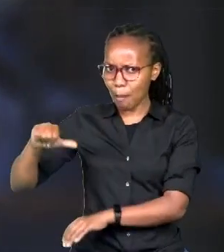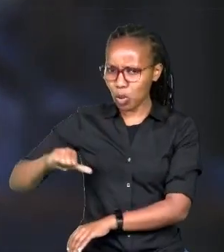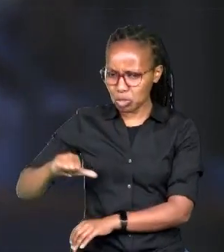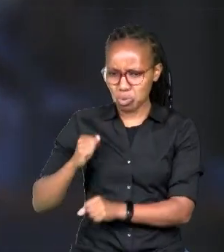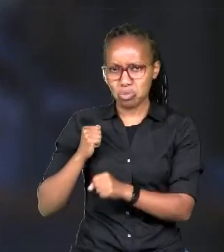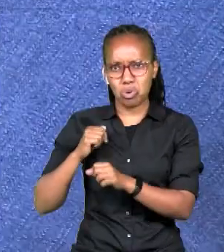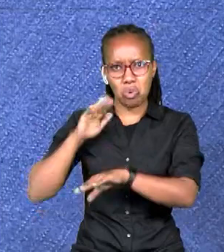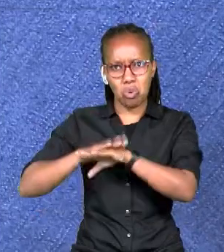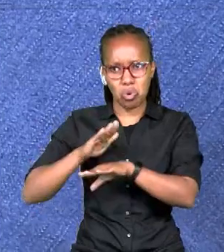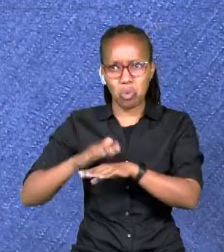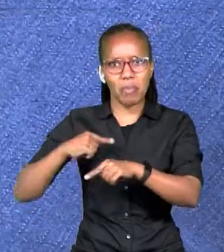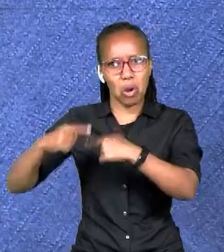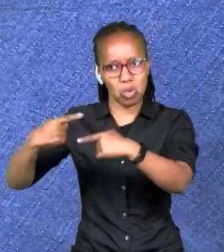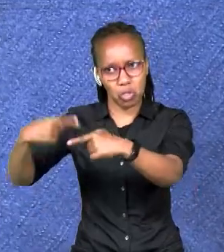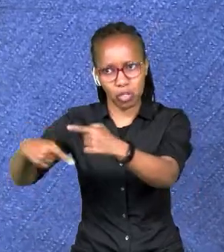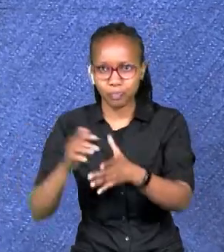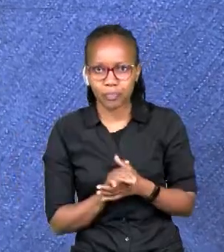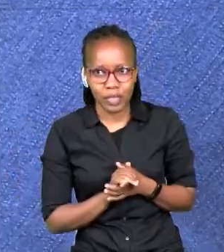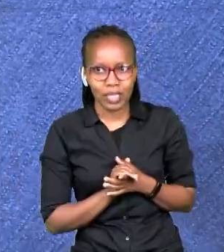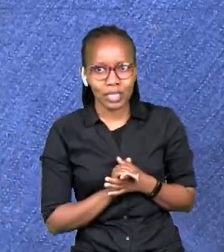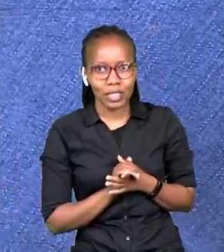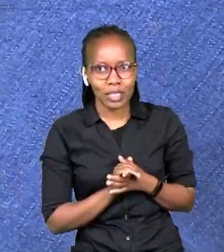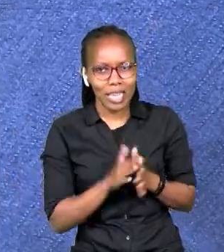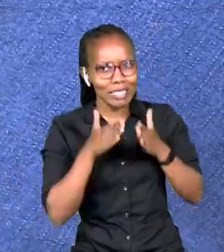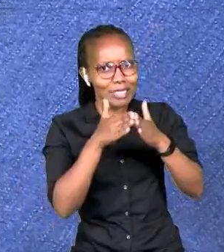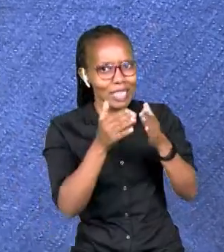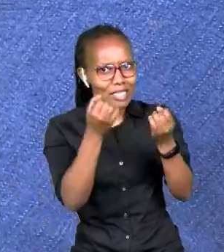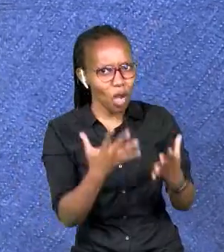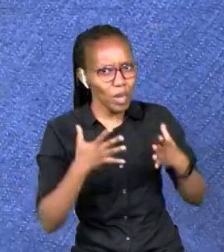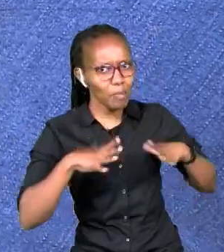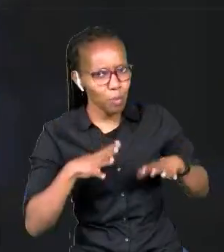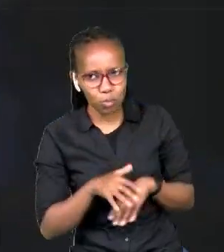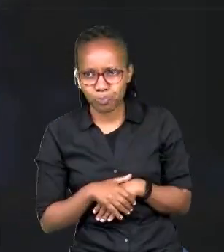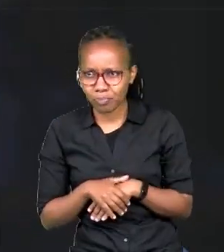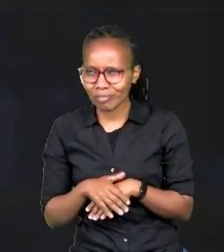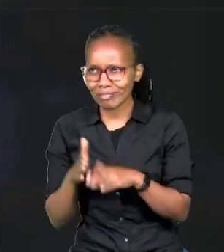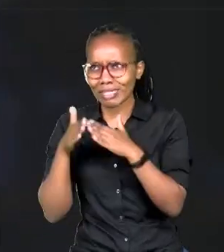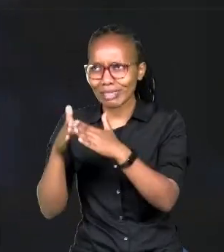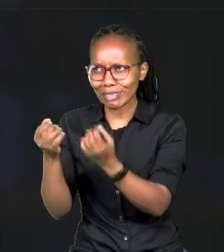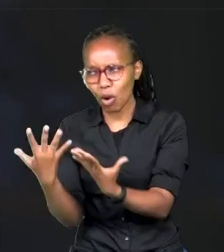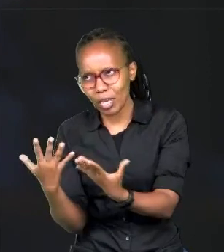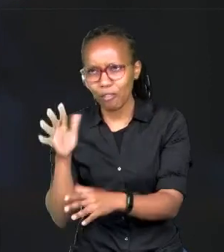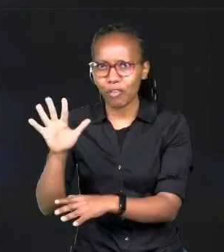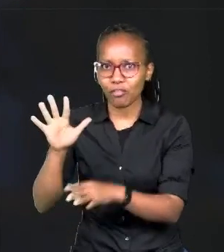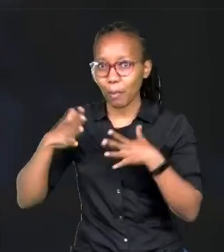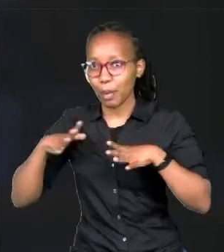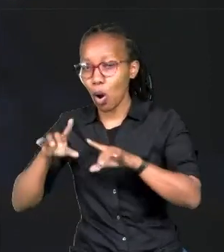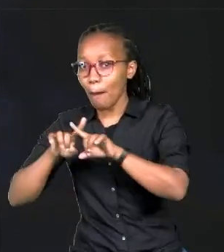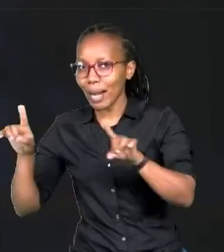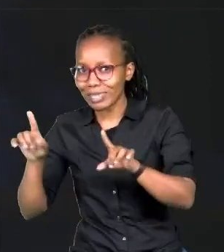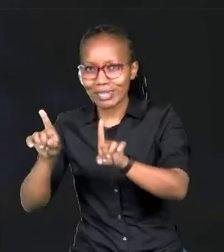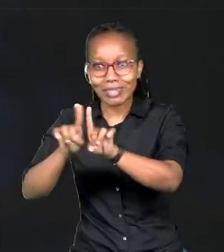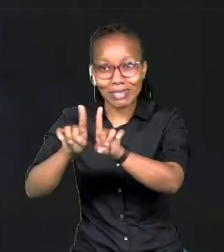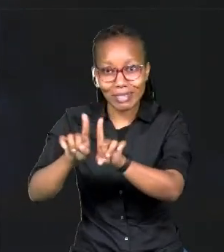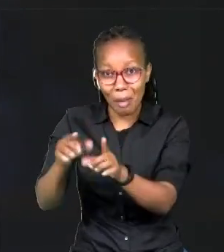na nikaendelea na kazi. Unalalanga na watu wangapi kila siku? Kwa kila siku unaweza pata watu 5. Lakini hawafanani